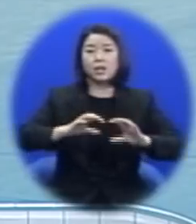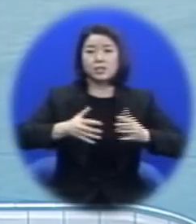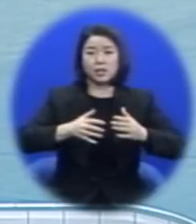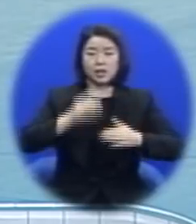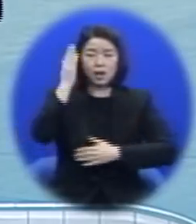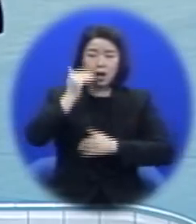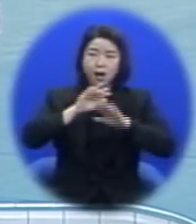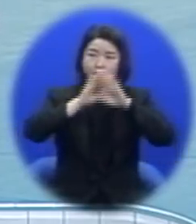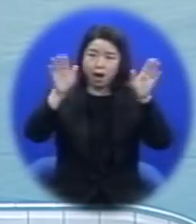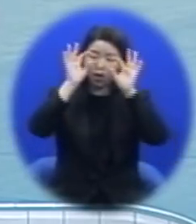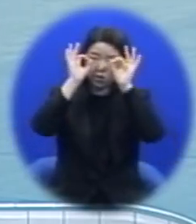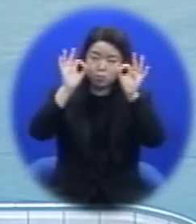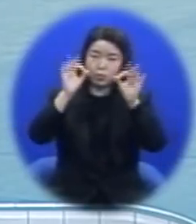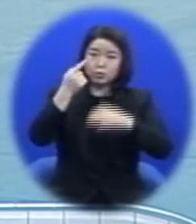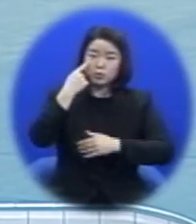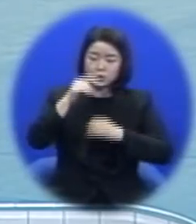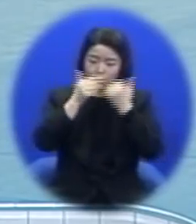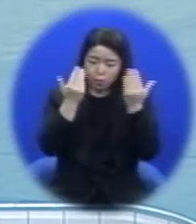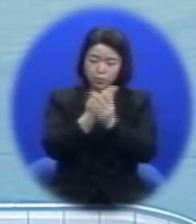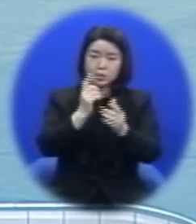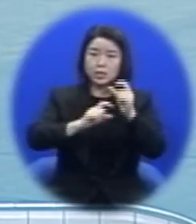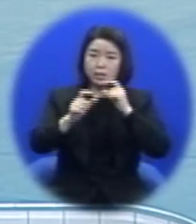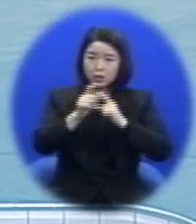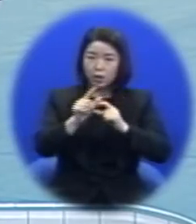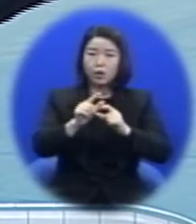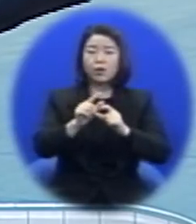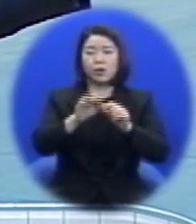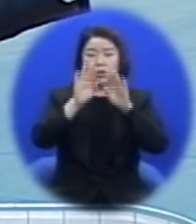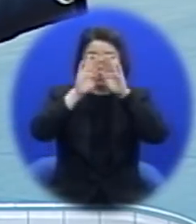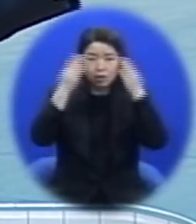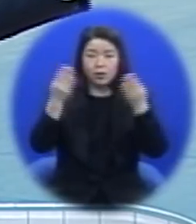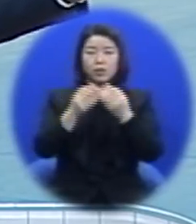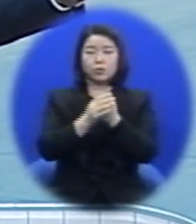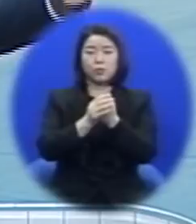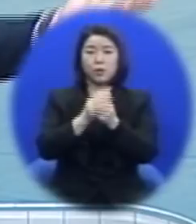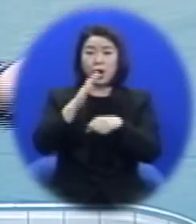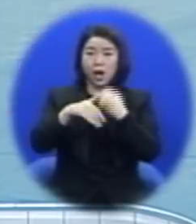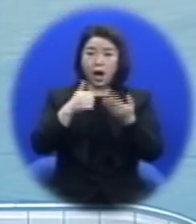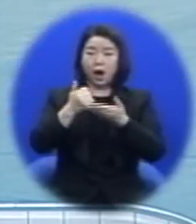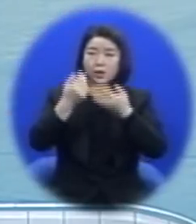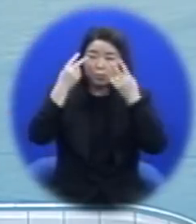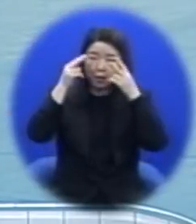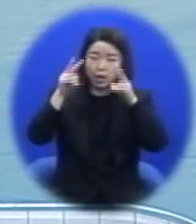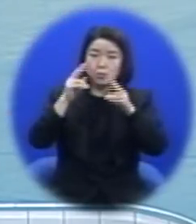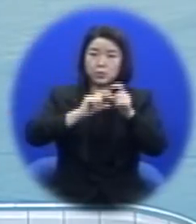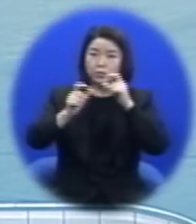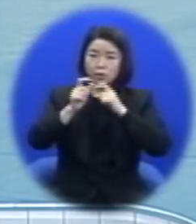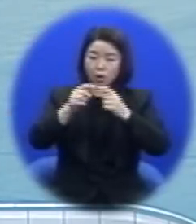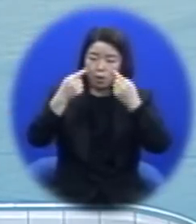보는 눈이 온전히 더 열리고 주를 바라보는 눈이 더 분명하게 뜨여지는